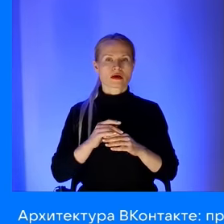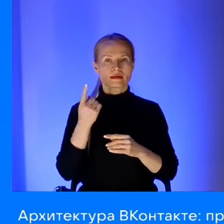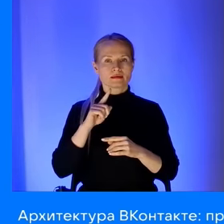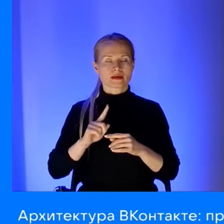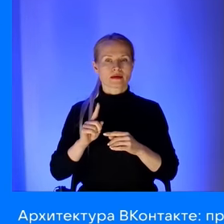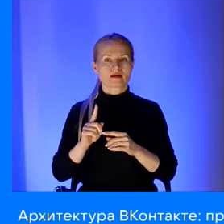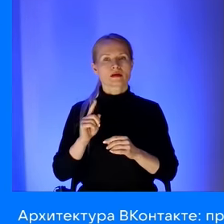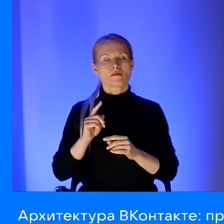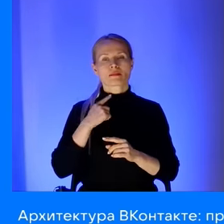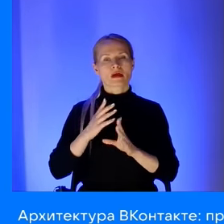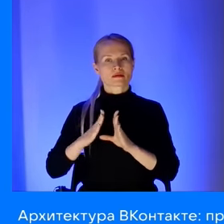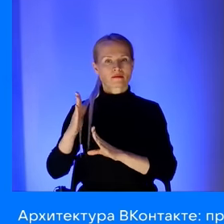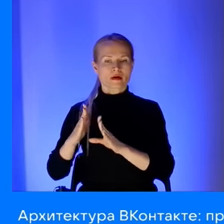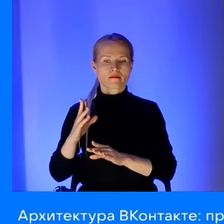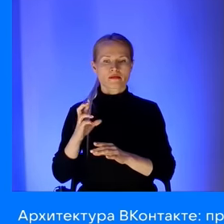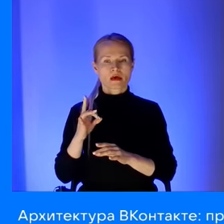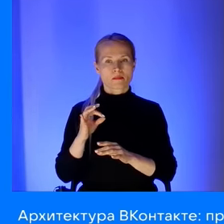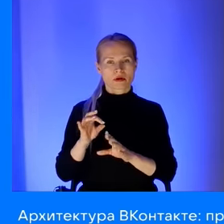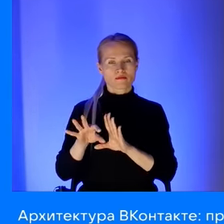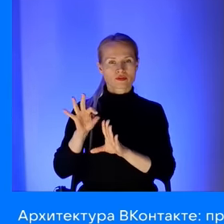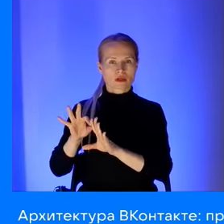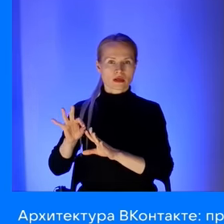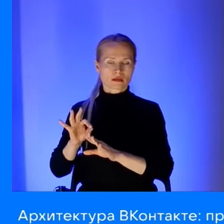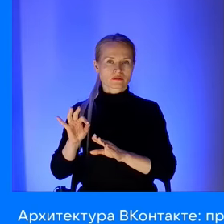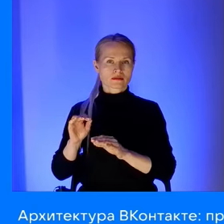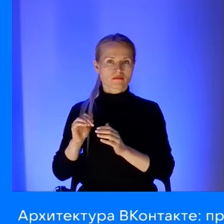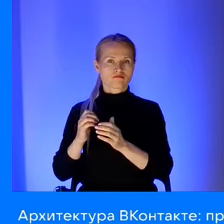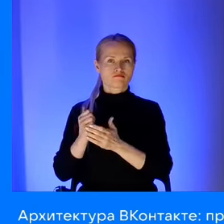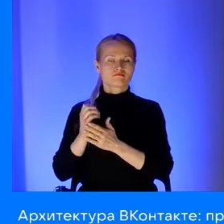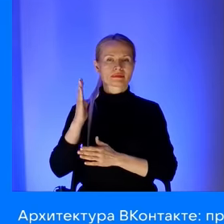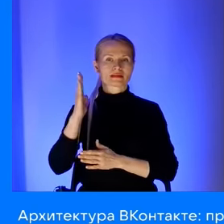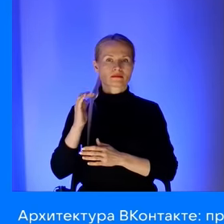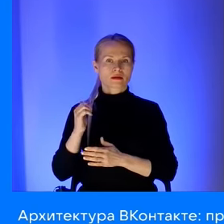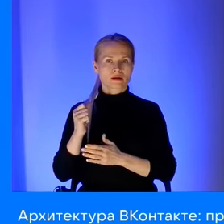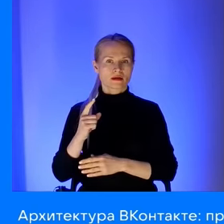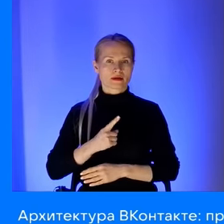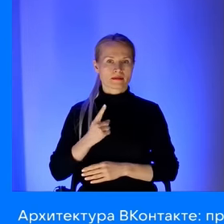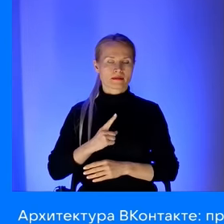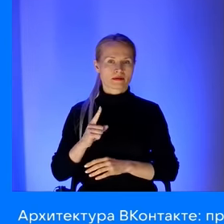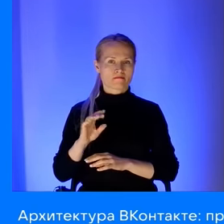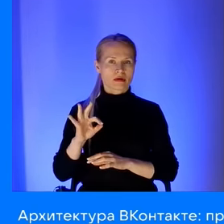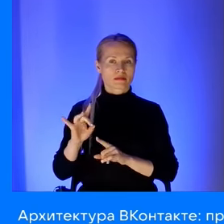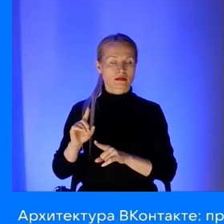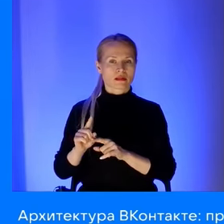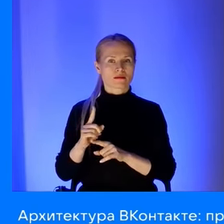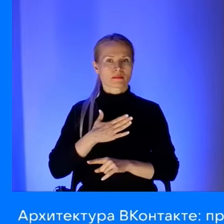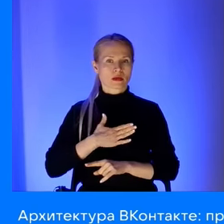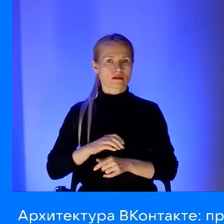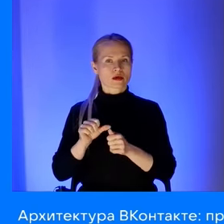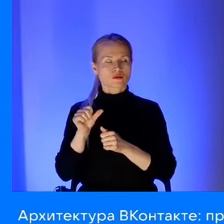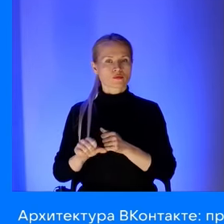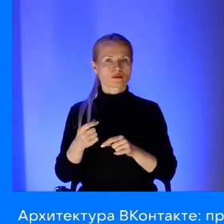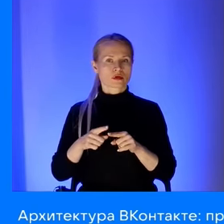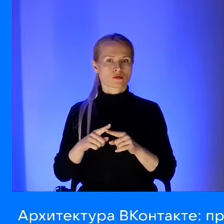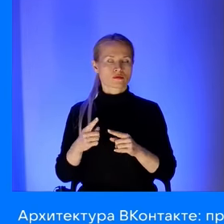голосовании и из вычисляется потенциальный мастер это ну такая приятная особенность которую